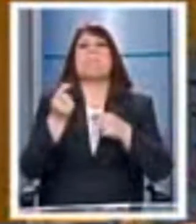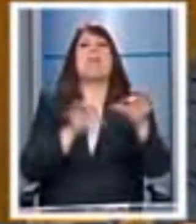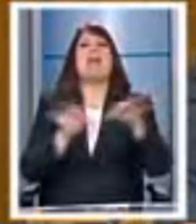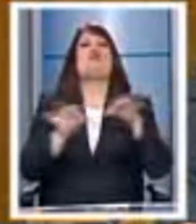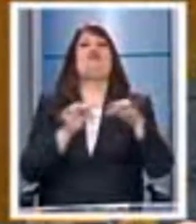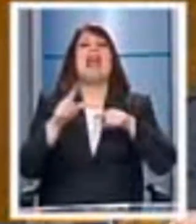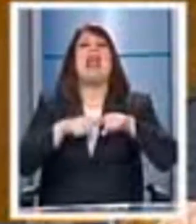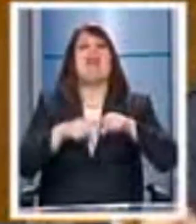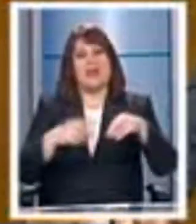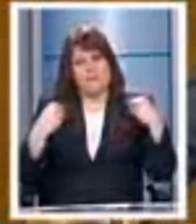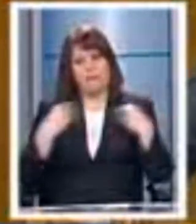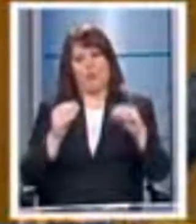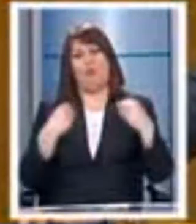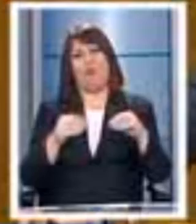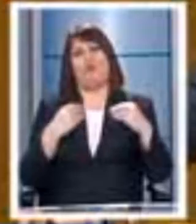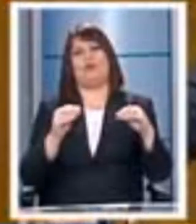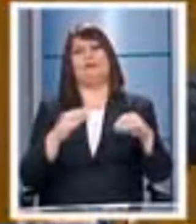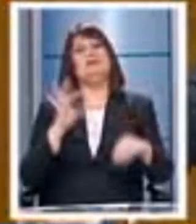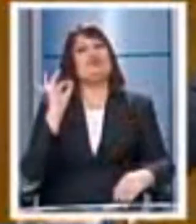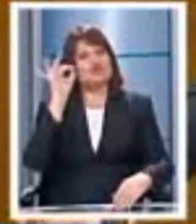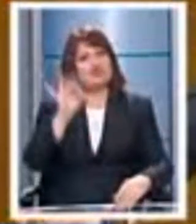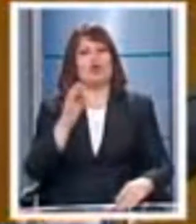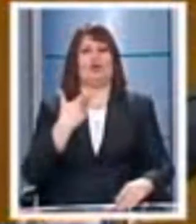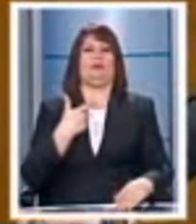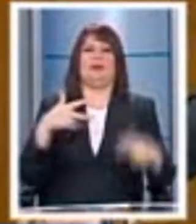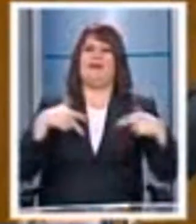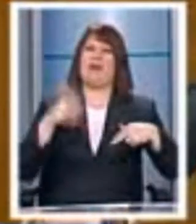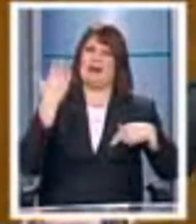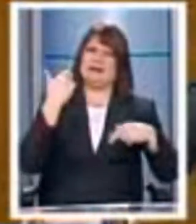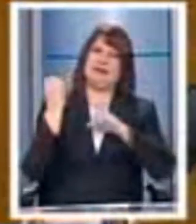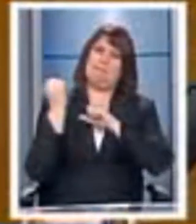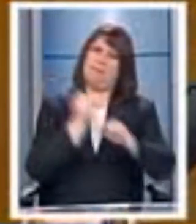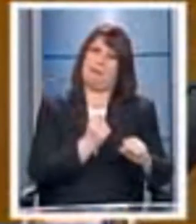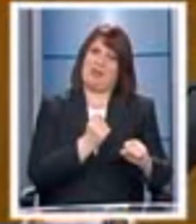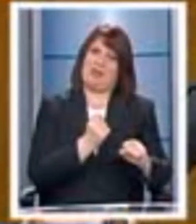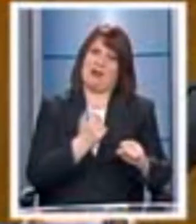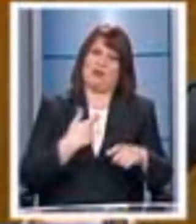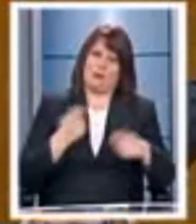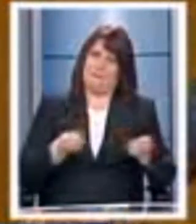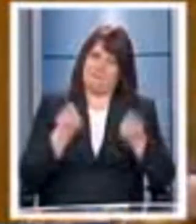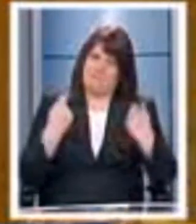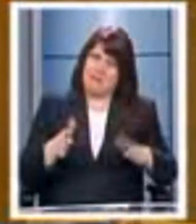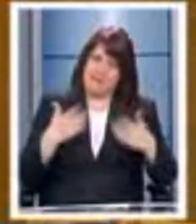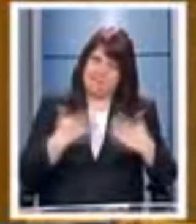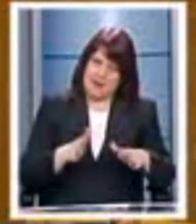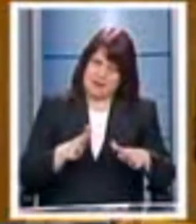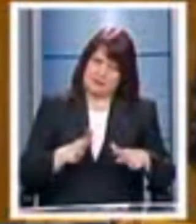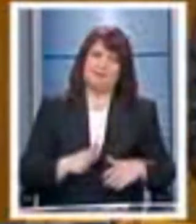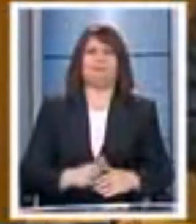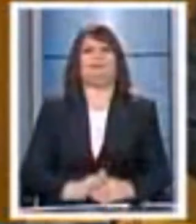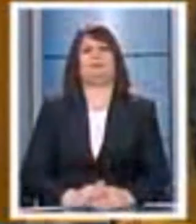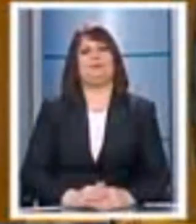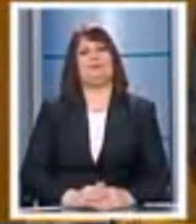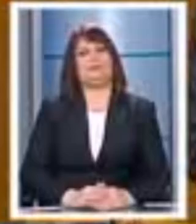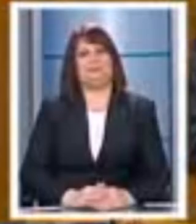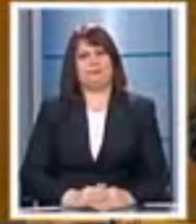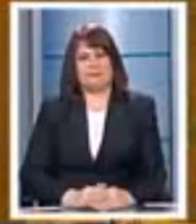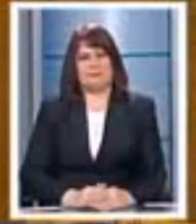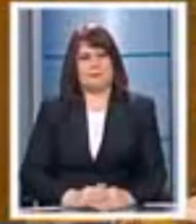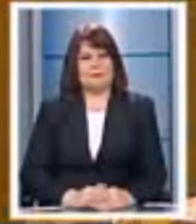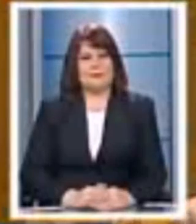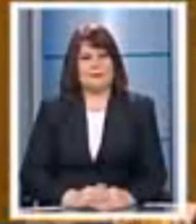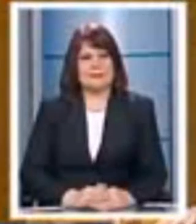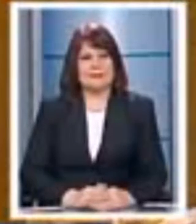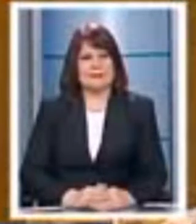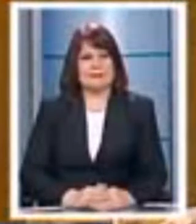περιουσίας. Και αν η κυβέρνηση Παπανδρέου υλοποίησε το πρώτο μέρος, το πρώτο στάδιο αυτού